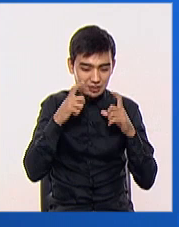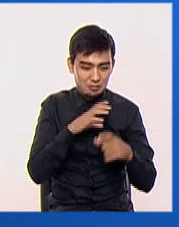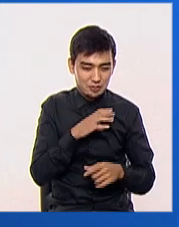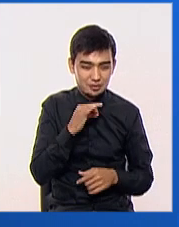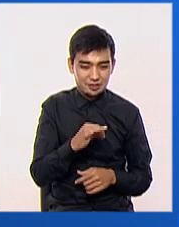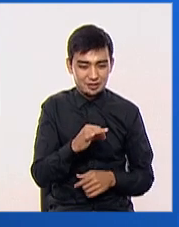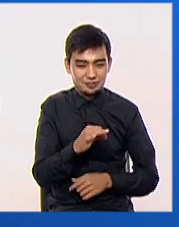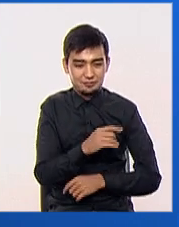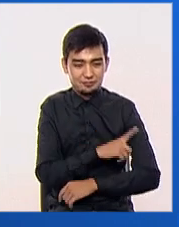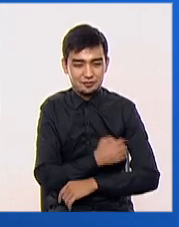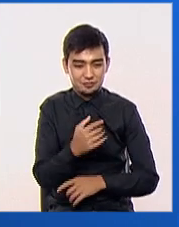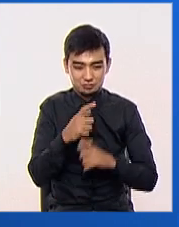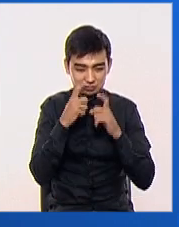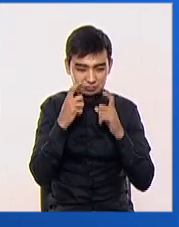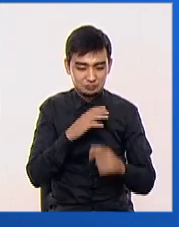числе в медицинских.